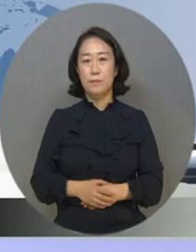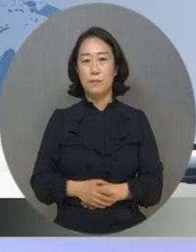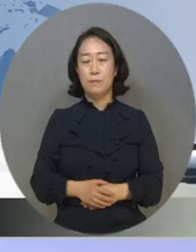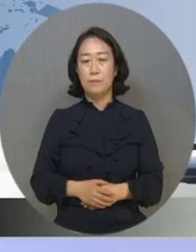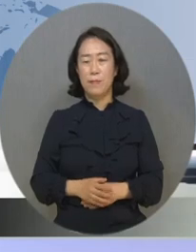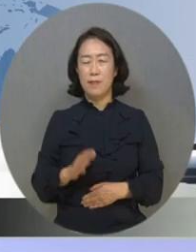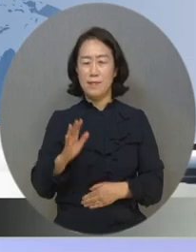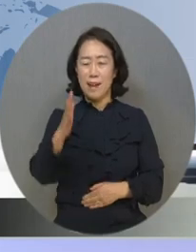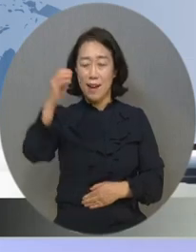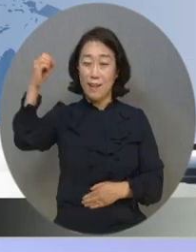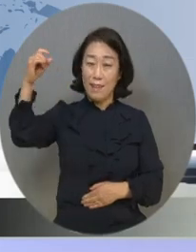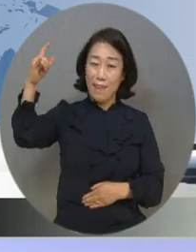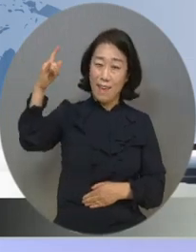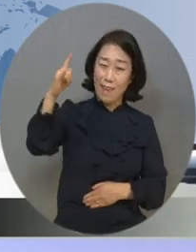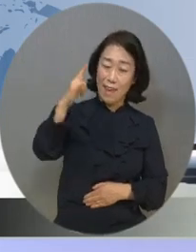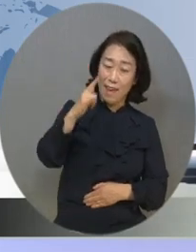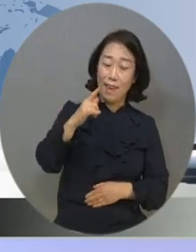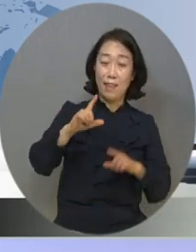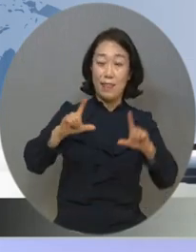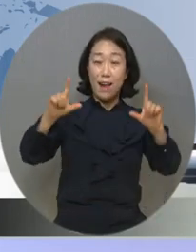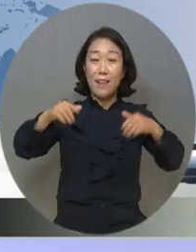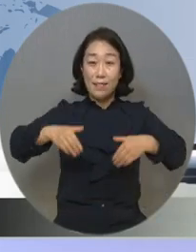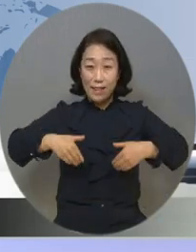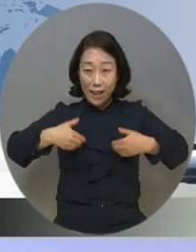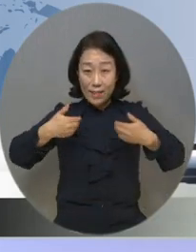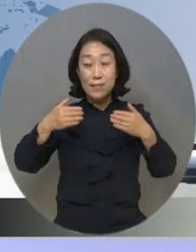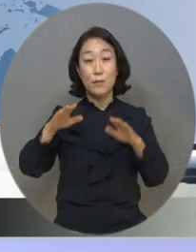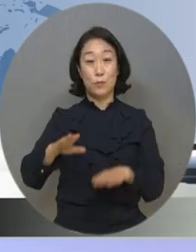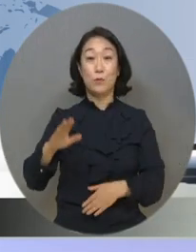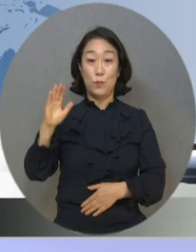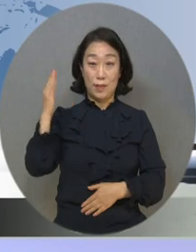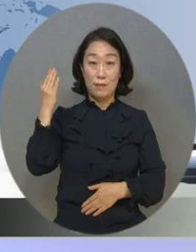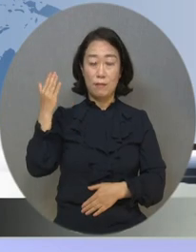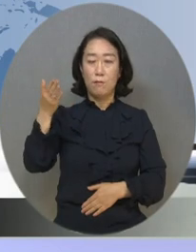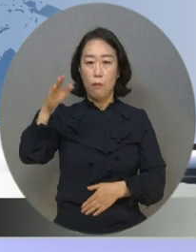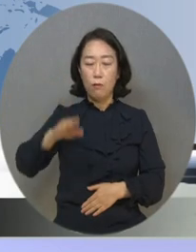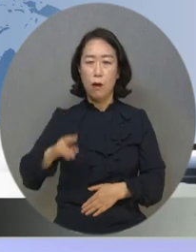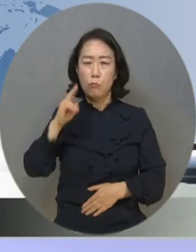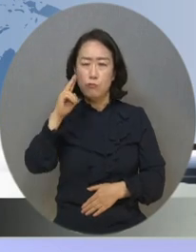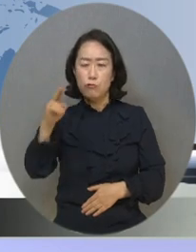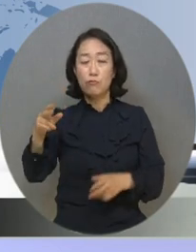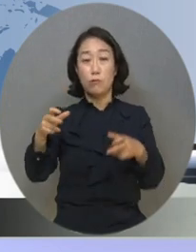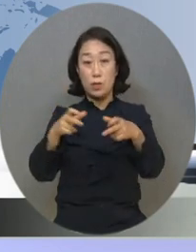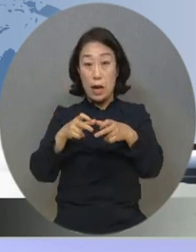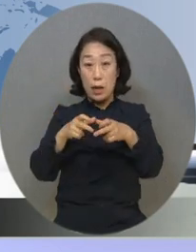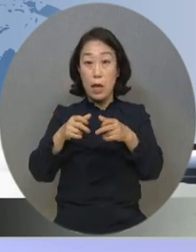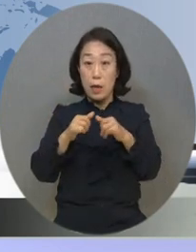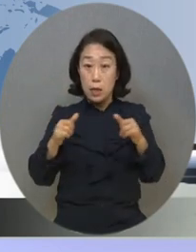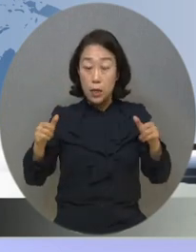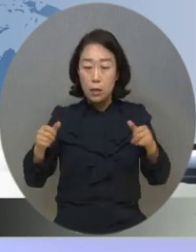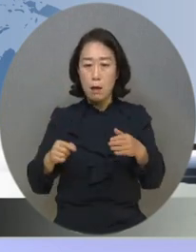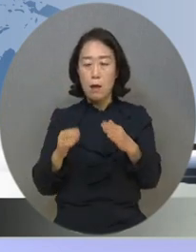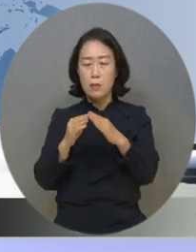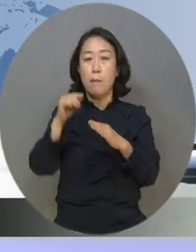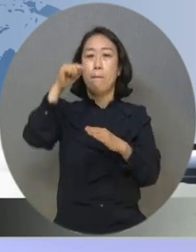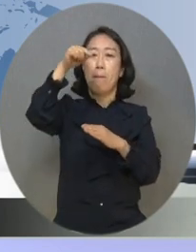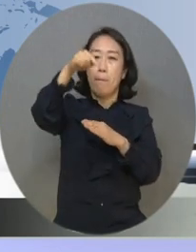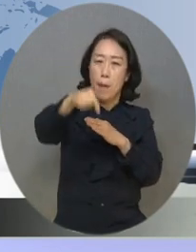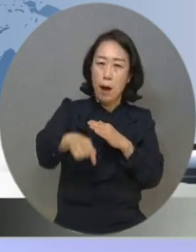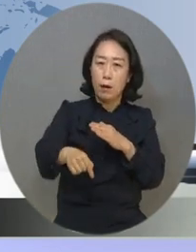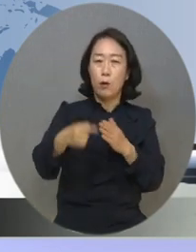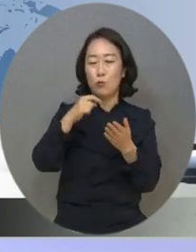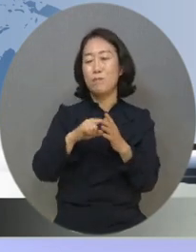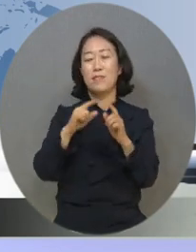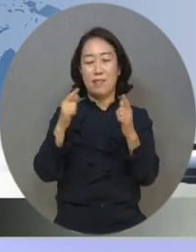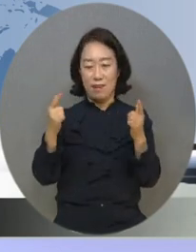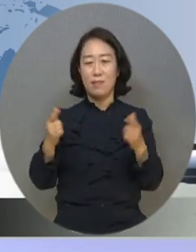찬란한 햇살 아래 완연한 봄 날씨 즐기는 분들 많으시죠? 그러나 중증장애가 있는 경우 집 밖으로 나서는 것조차 어려움을